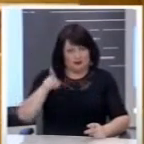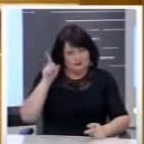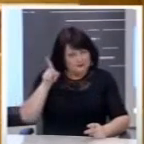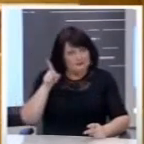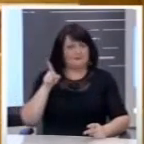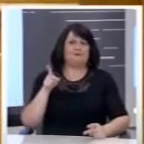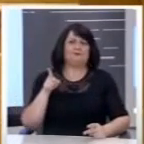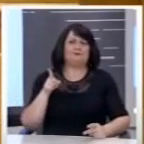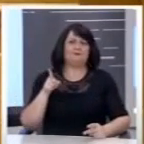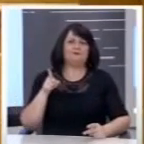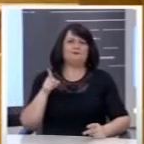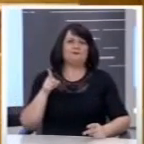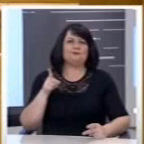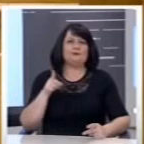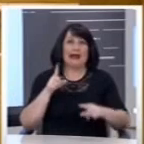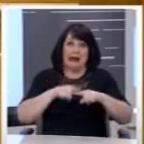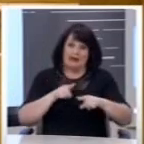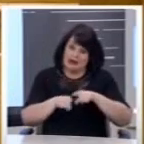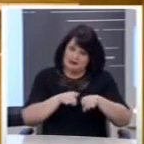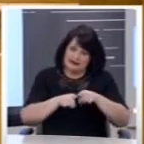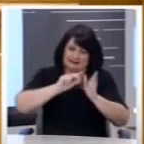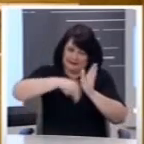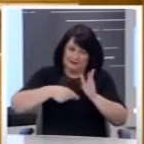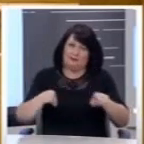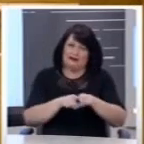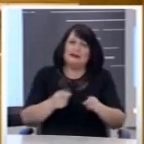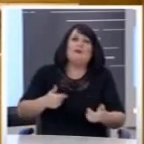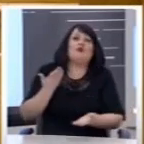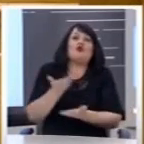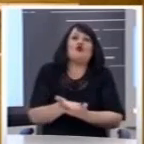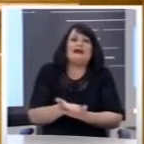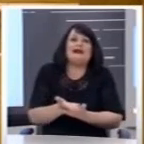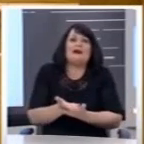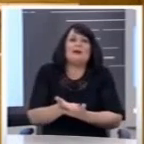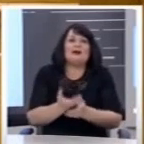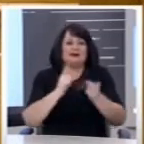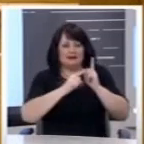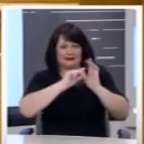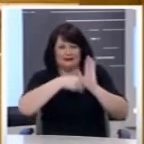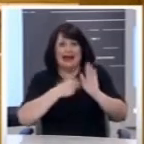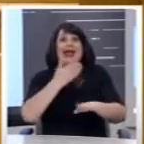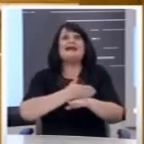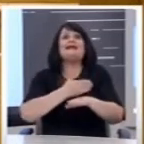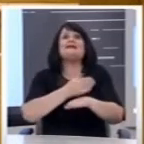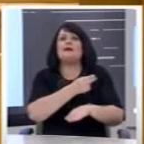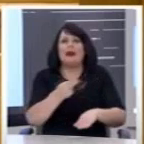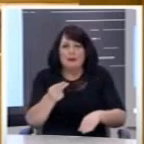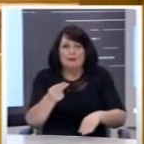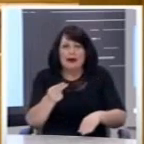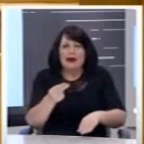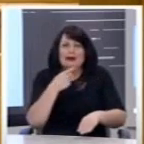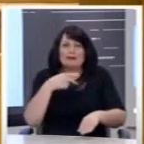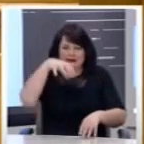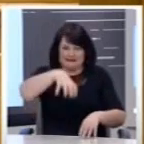Ελλάδα, διότι συνυπέγραφε, προτείναμε για μένα τη συνθήκη των εγγυήσεων ένα